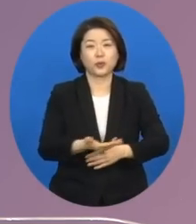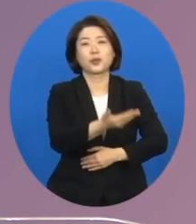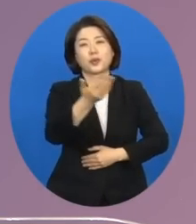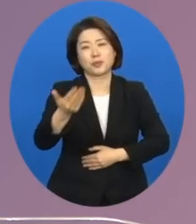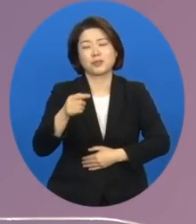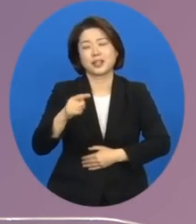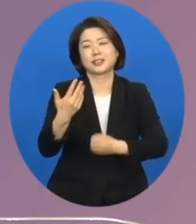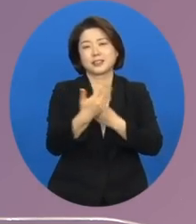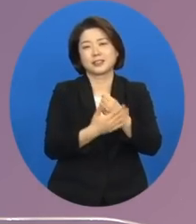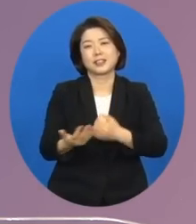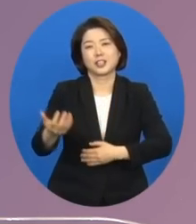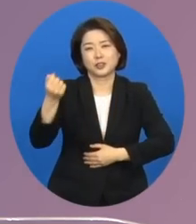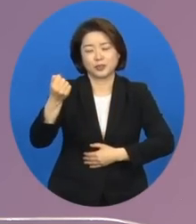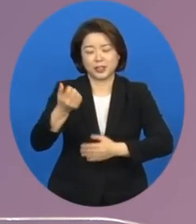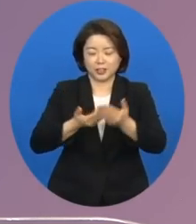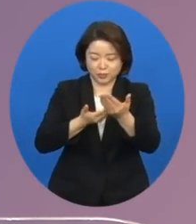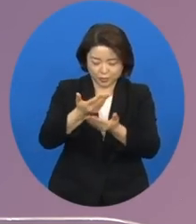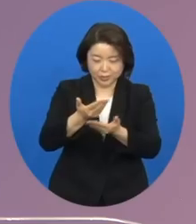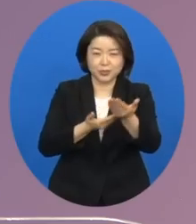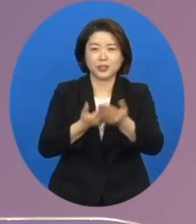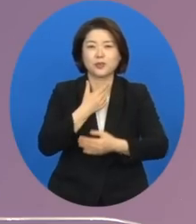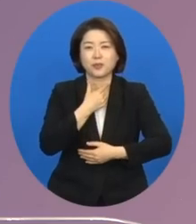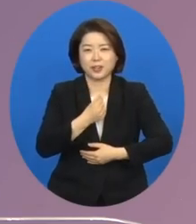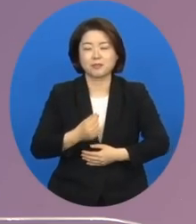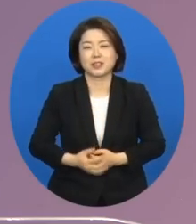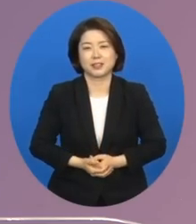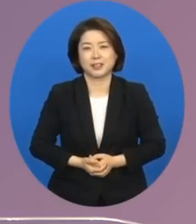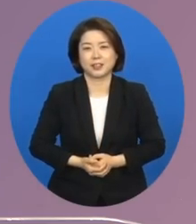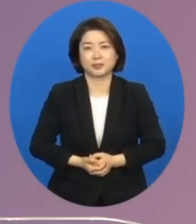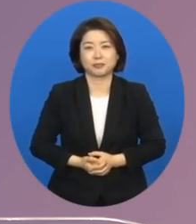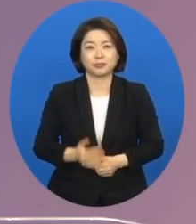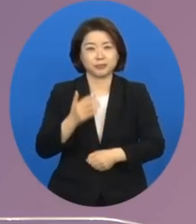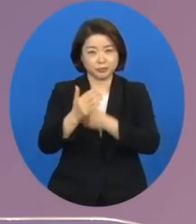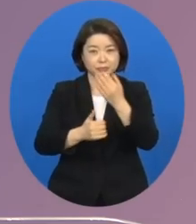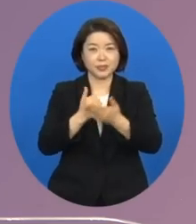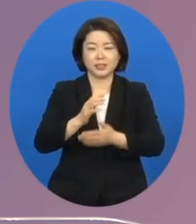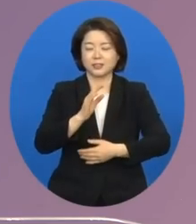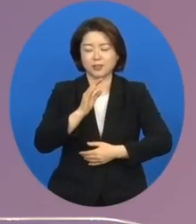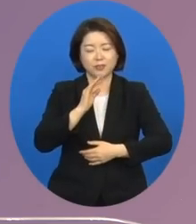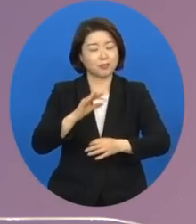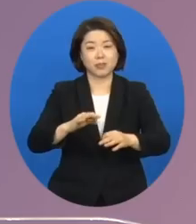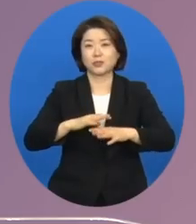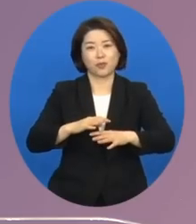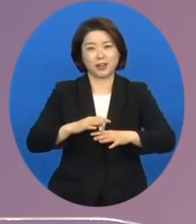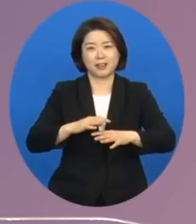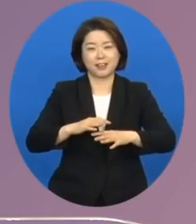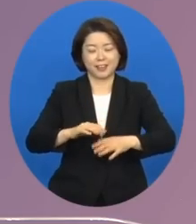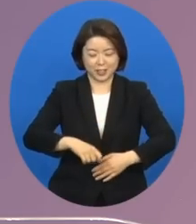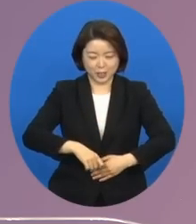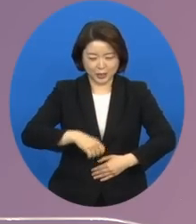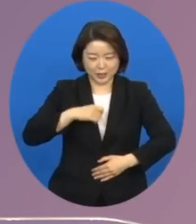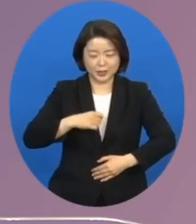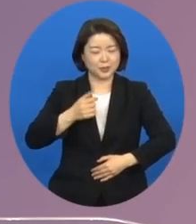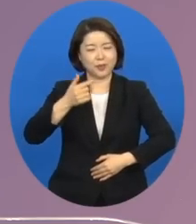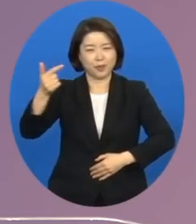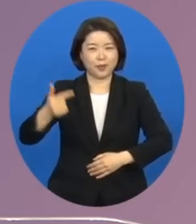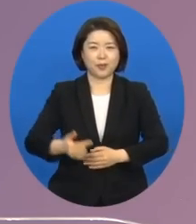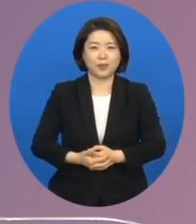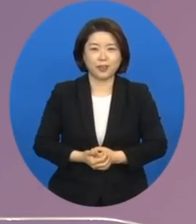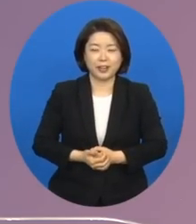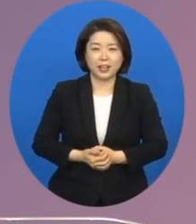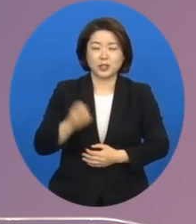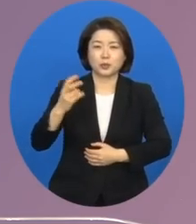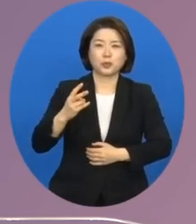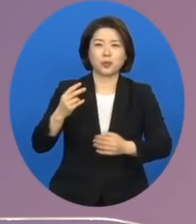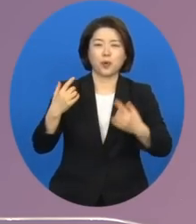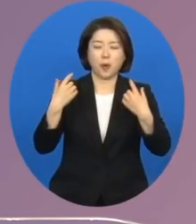누리기를 나누기를 원합니다 하나님은 참 놀랍도록 신실하신 분이십니다 또한